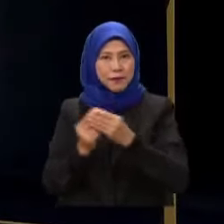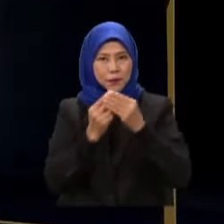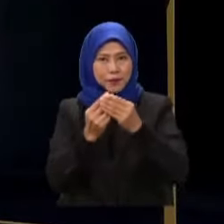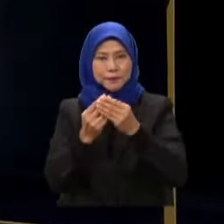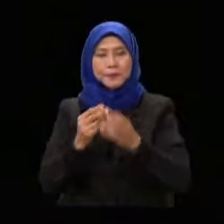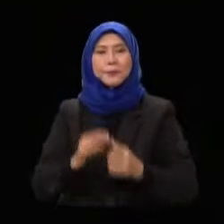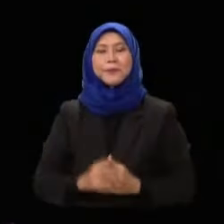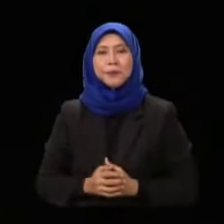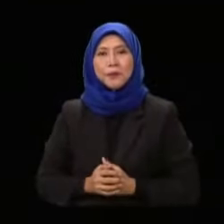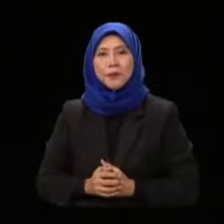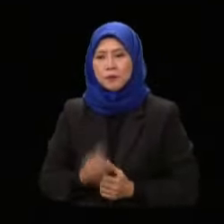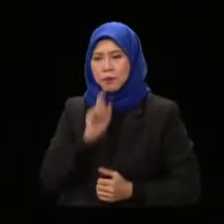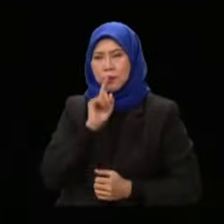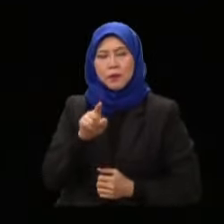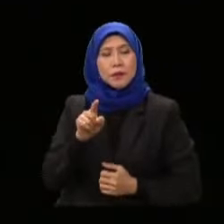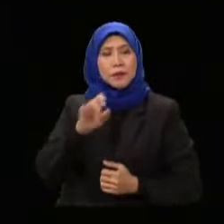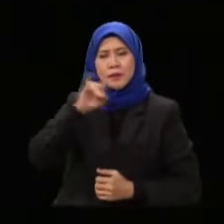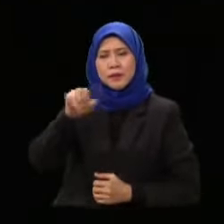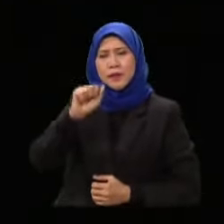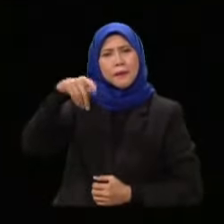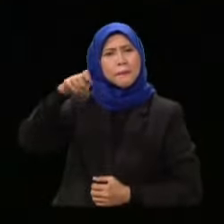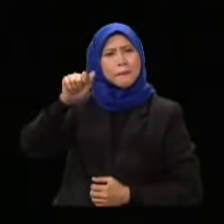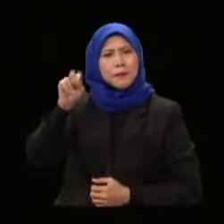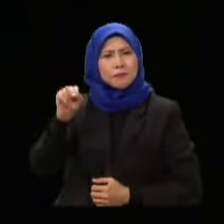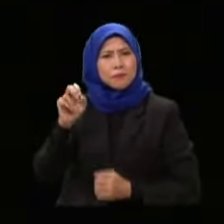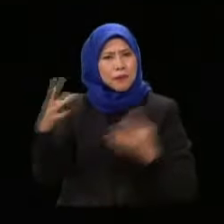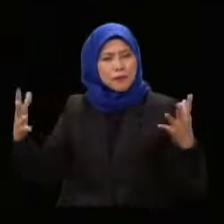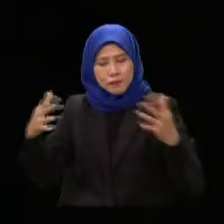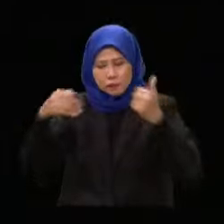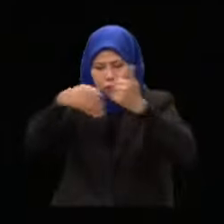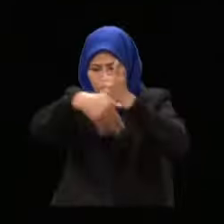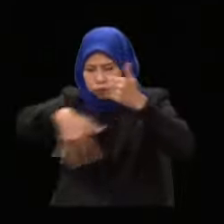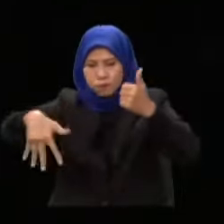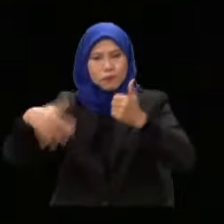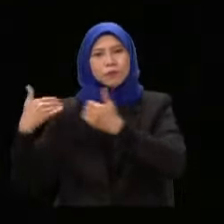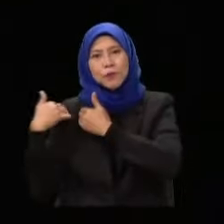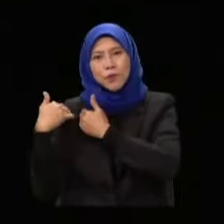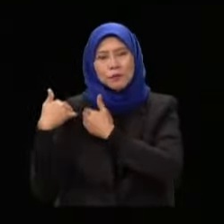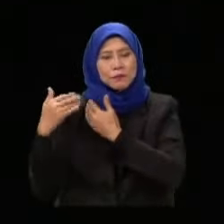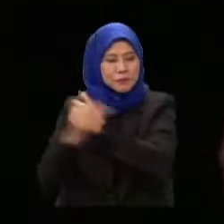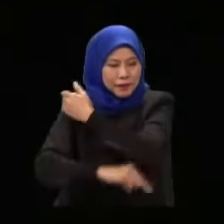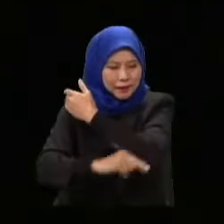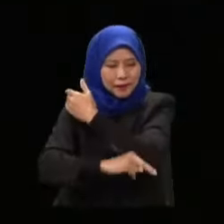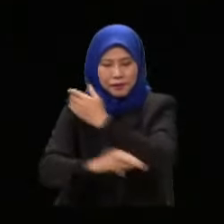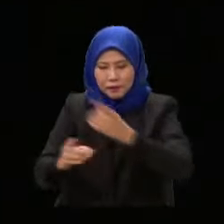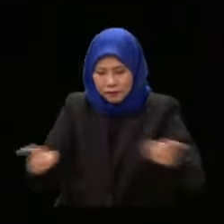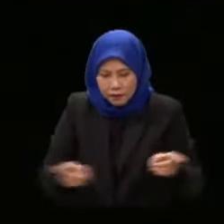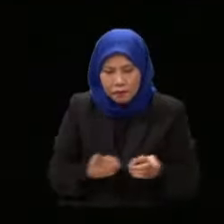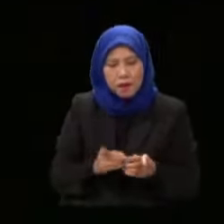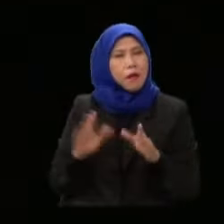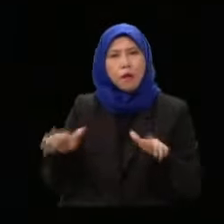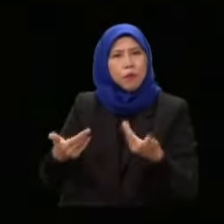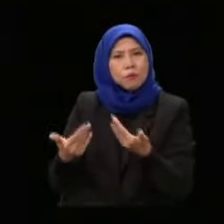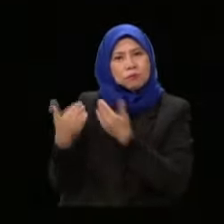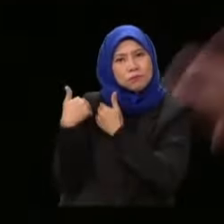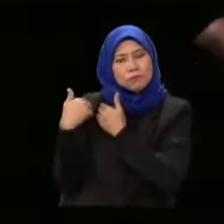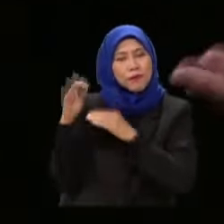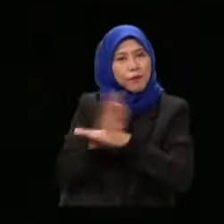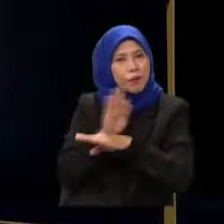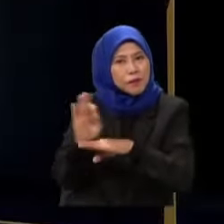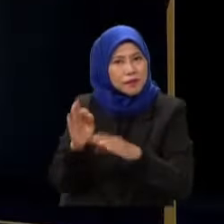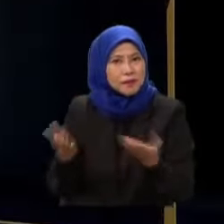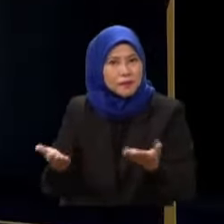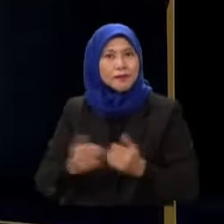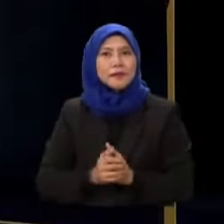suatu tugas yang menjalar sampai ke peringkat akar umbi kita lihat strukturnya bagaimana Datuk Jatinegara ya Bagi zat tanin